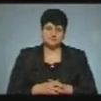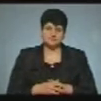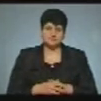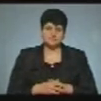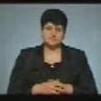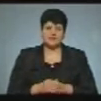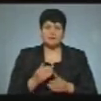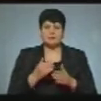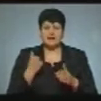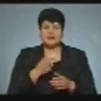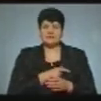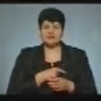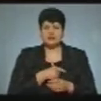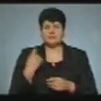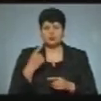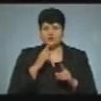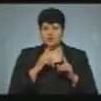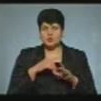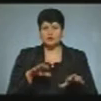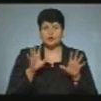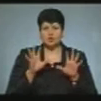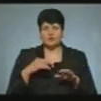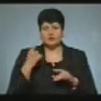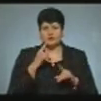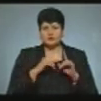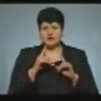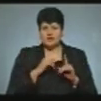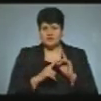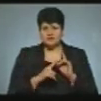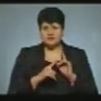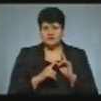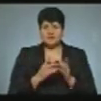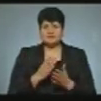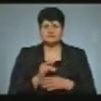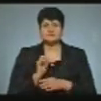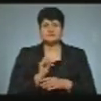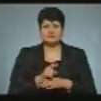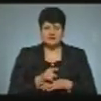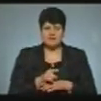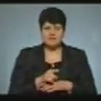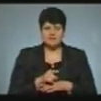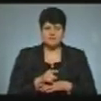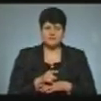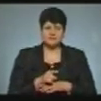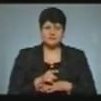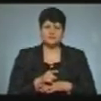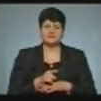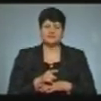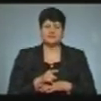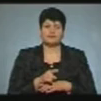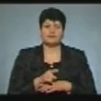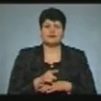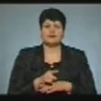перед депутатами і обласної ради, перед головою обласної ради і стоїть завдання вийти на